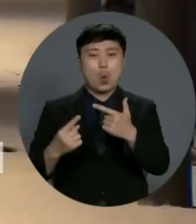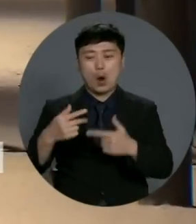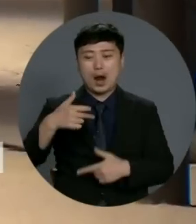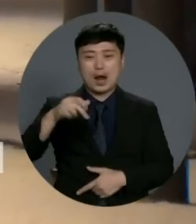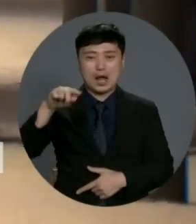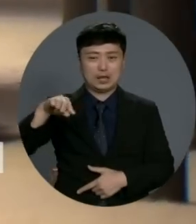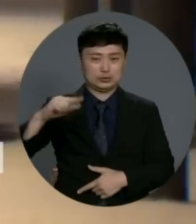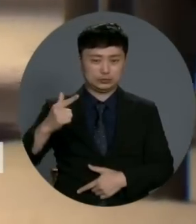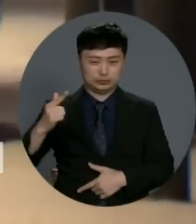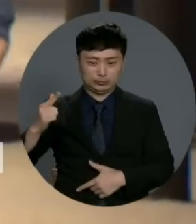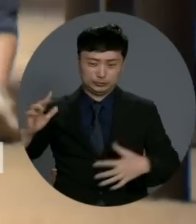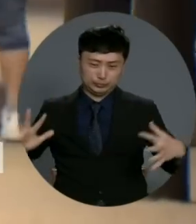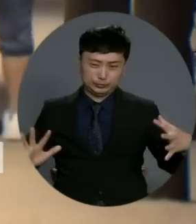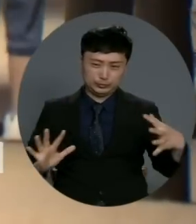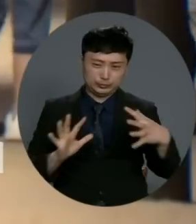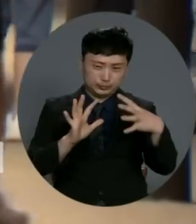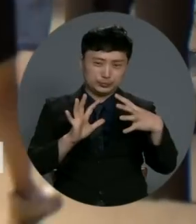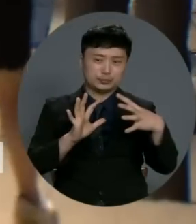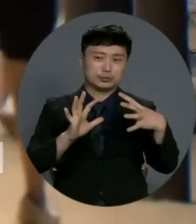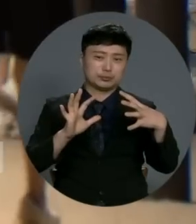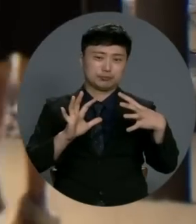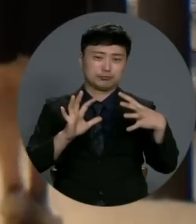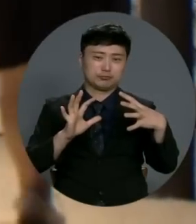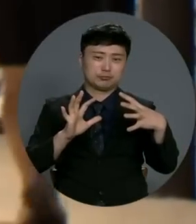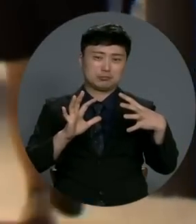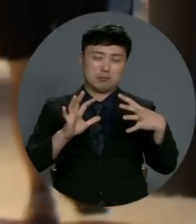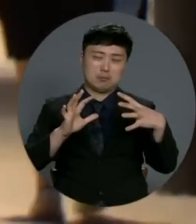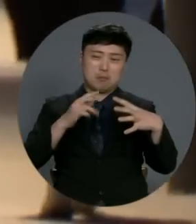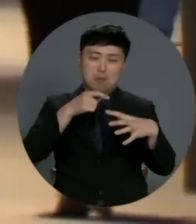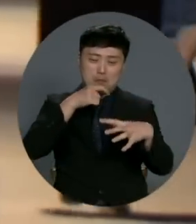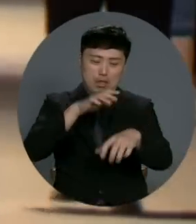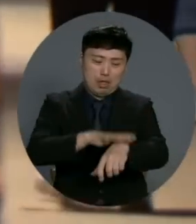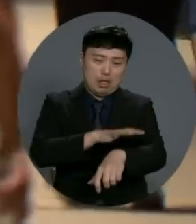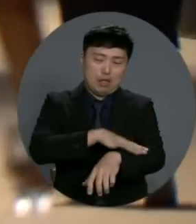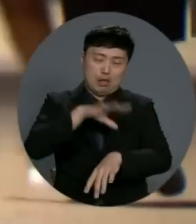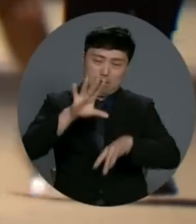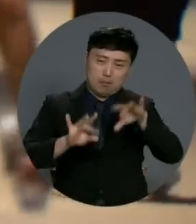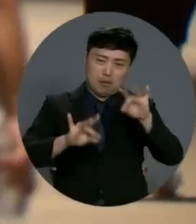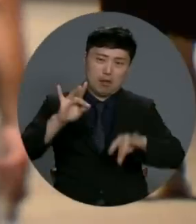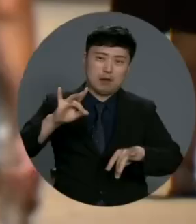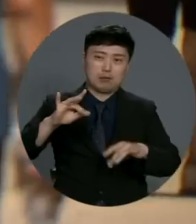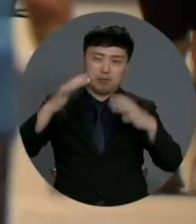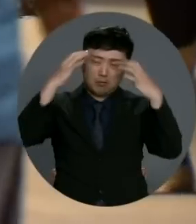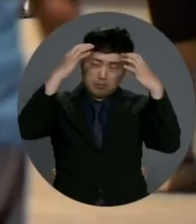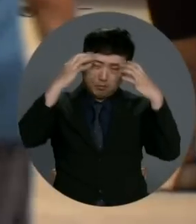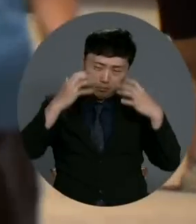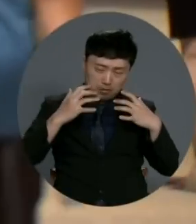정체하면서 우리나라로 뜨겁고 습한 공기를 주입하고 있어 당분간